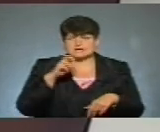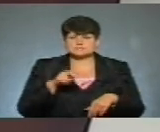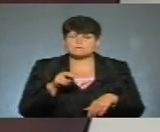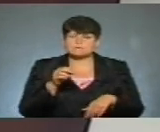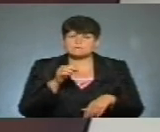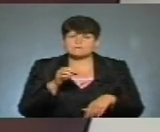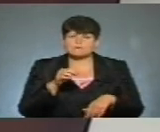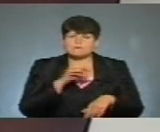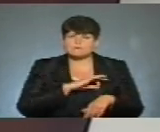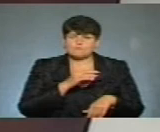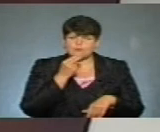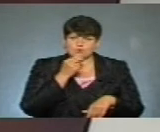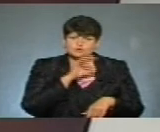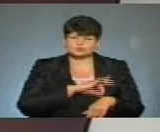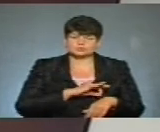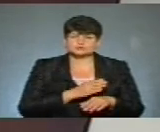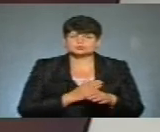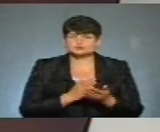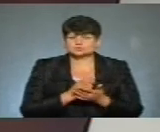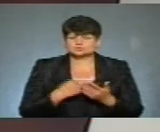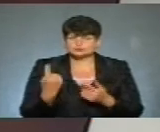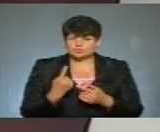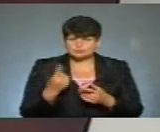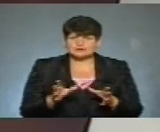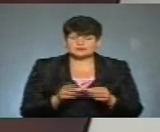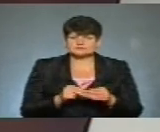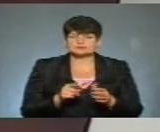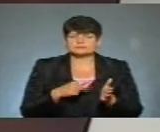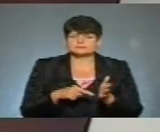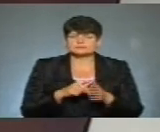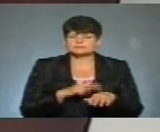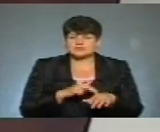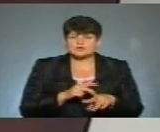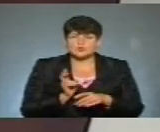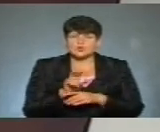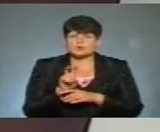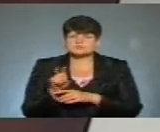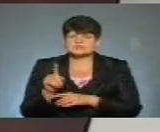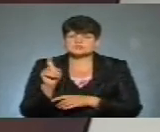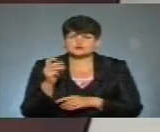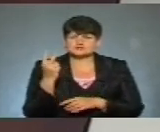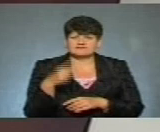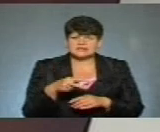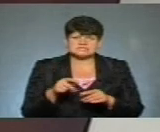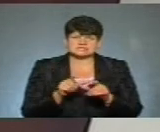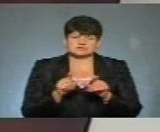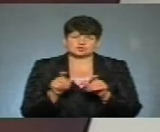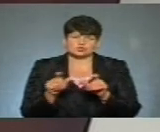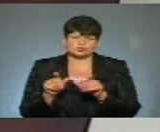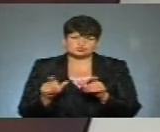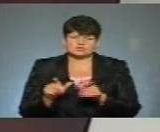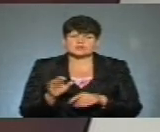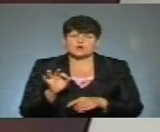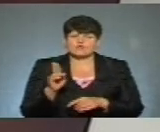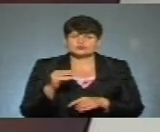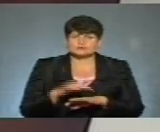Держпродспоживслужби області разом з працівниками муніципальної інспекції обійшли близько 120 торгових точок на овочевому ринку